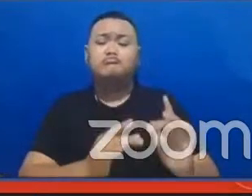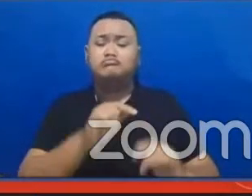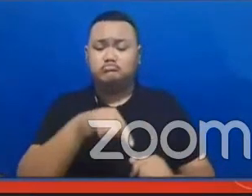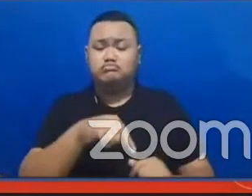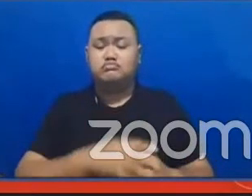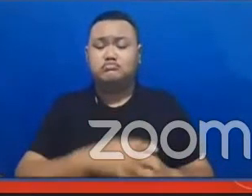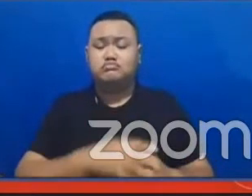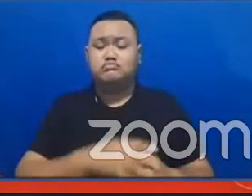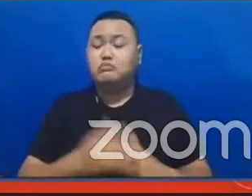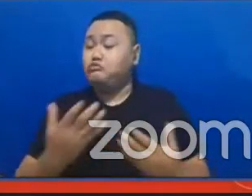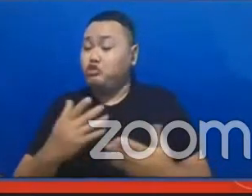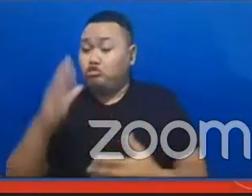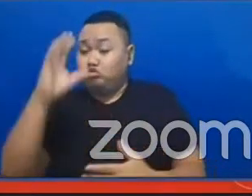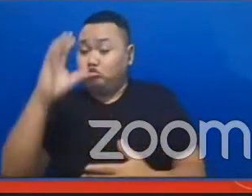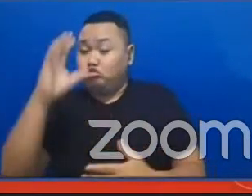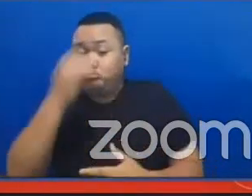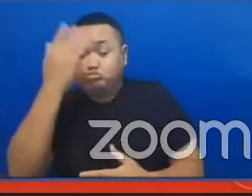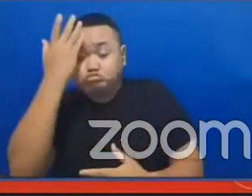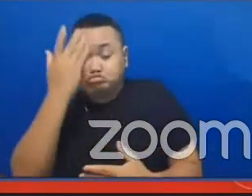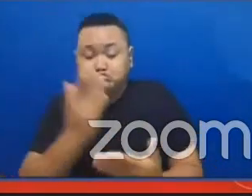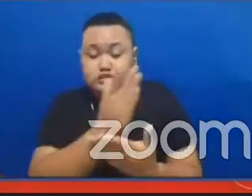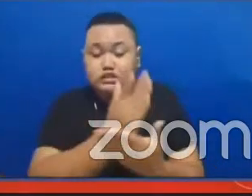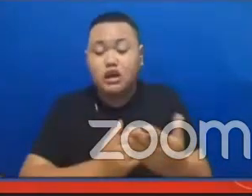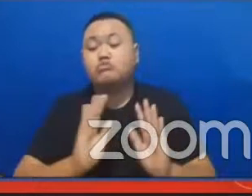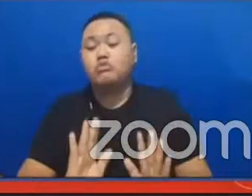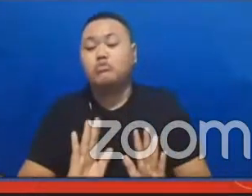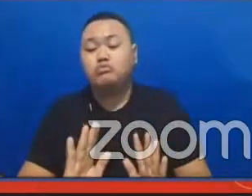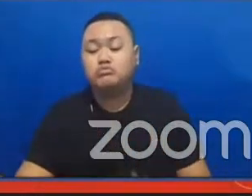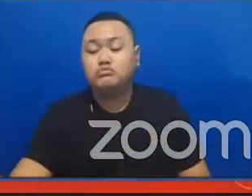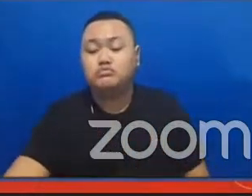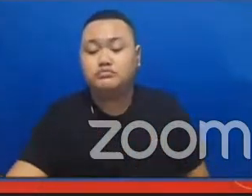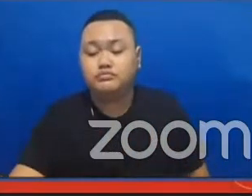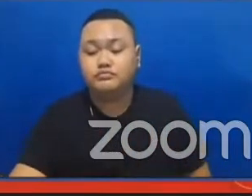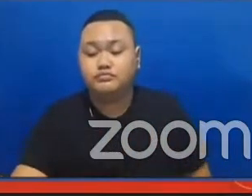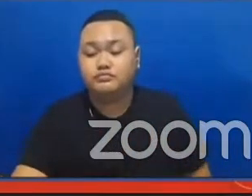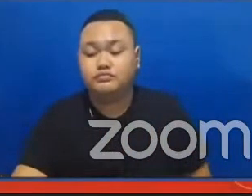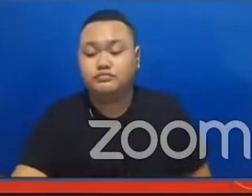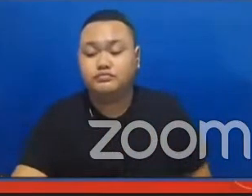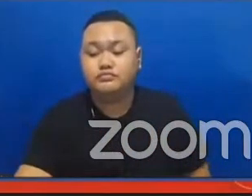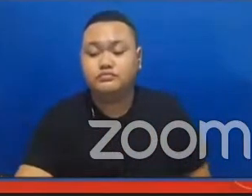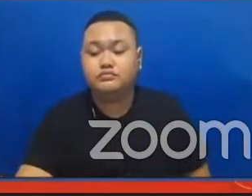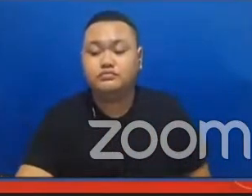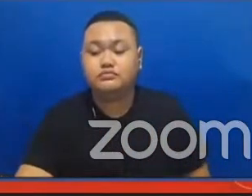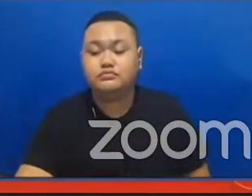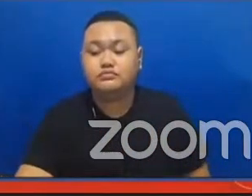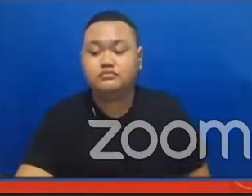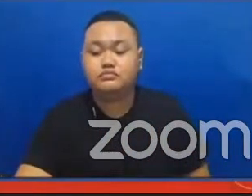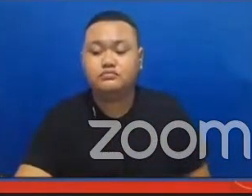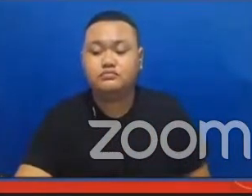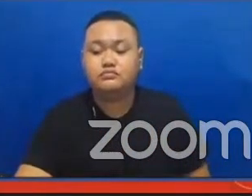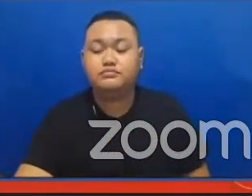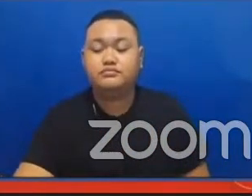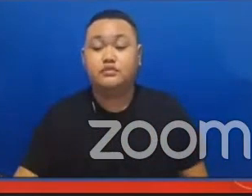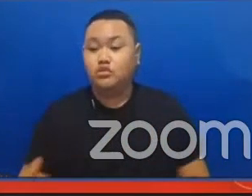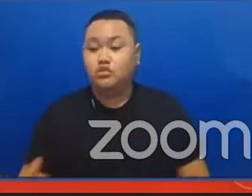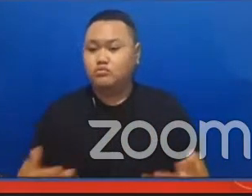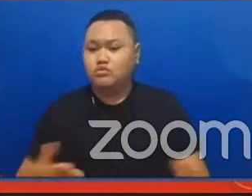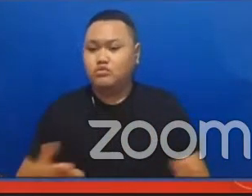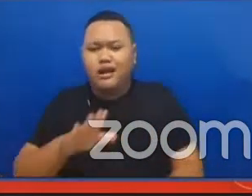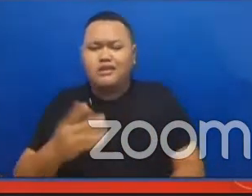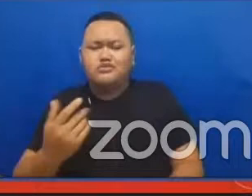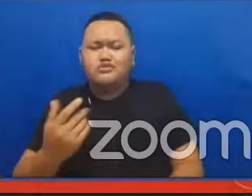Apakah cuma setengah saja kemudian pelenceng atau sampai total dia kerjakan semua kerjaan,